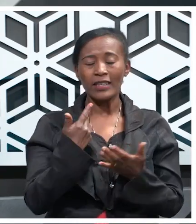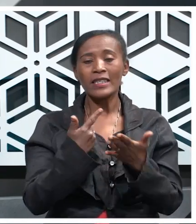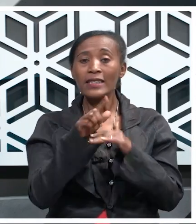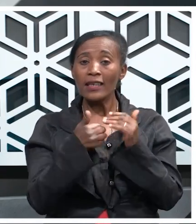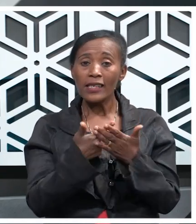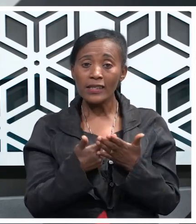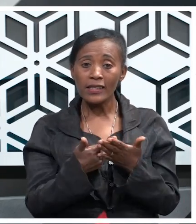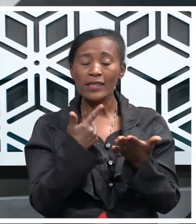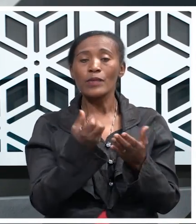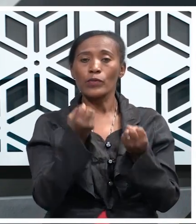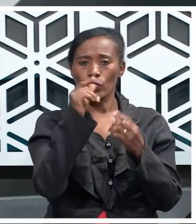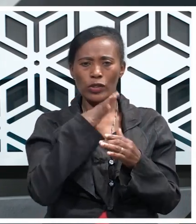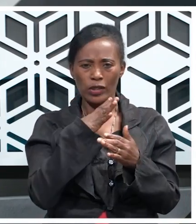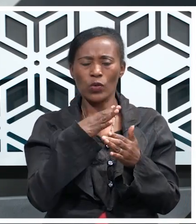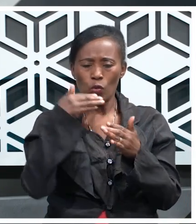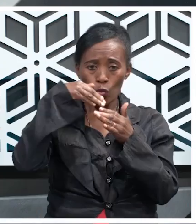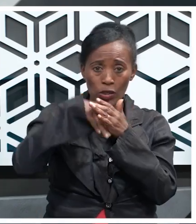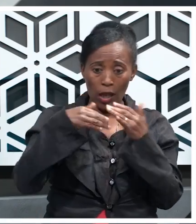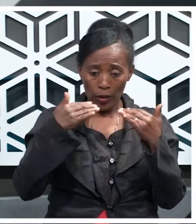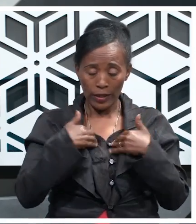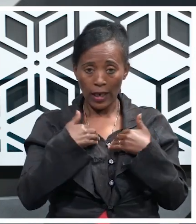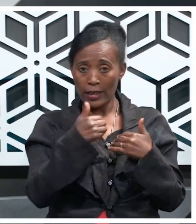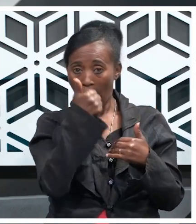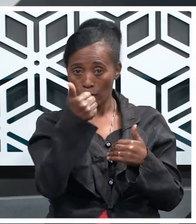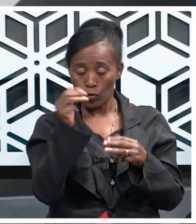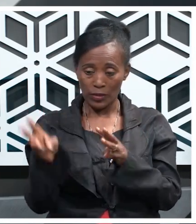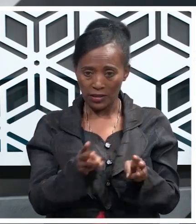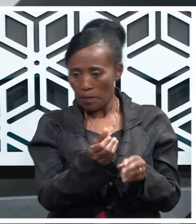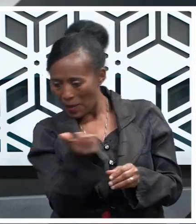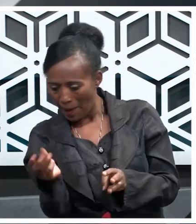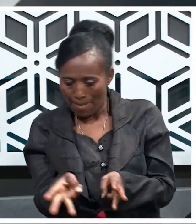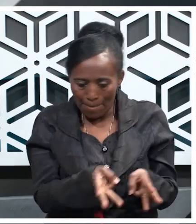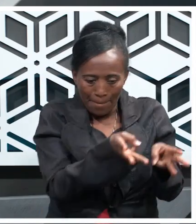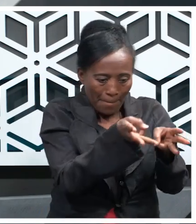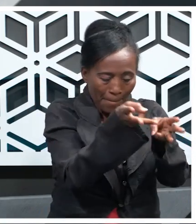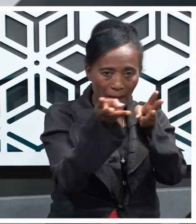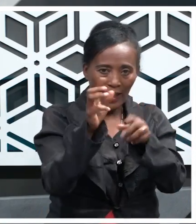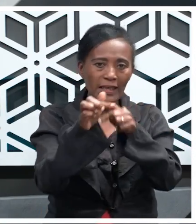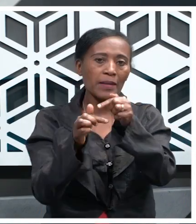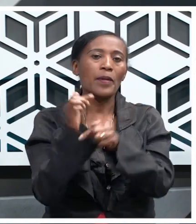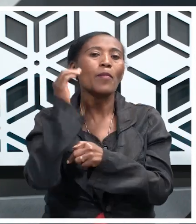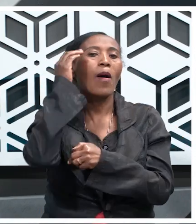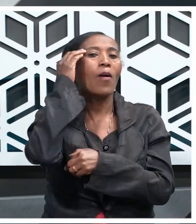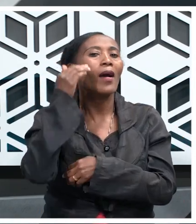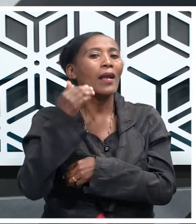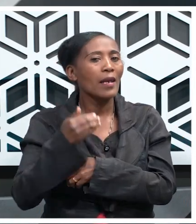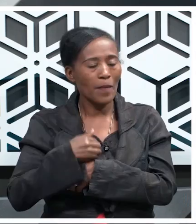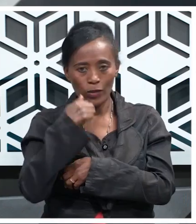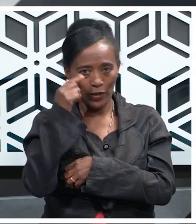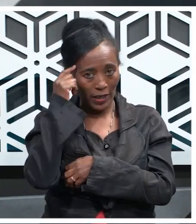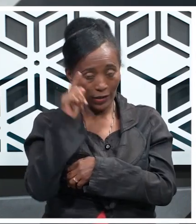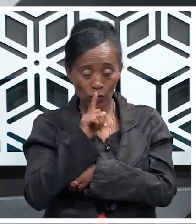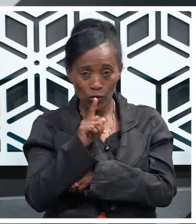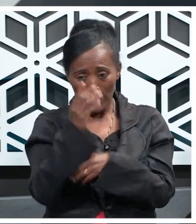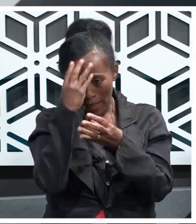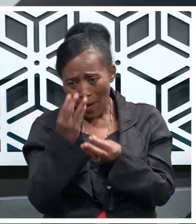ነው ያላዩ ስለዚህ ብዙ ሰው ውስጣዊ ነገር እንዳለኝ አንዱ መንገድ ሲዘጋ በሌላኛው መንገድ እንደምሄድ ማወቅ አለባቸው